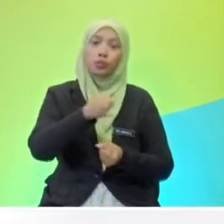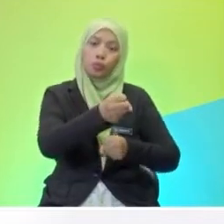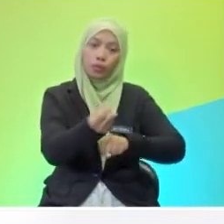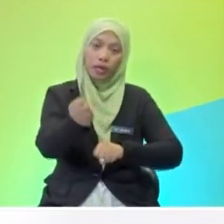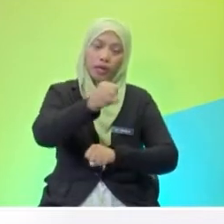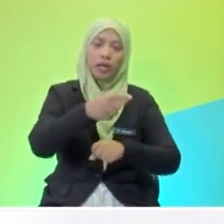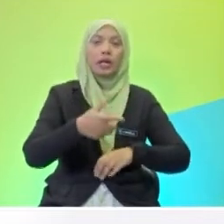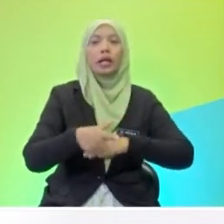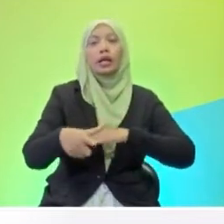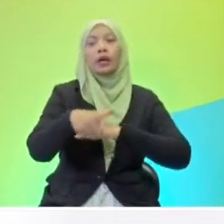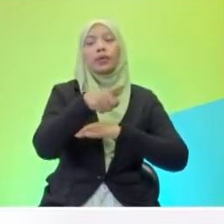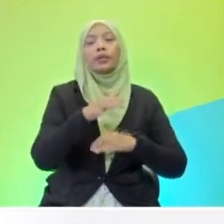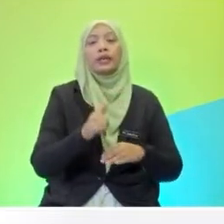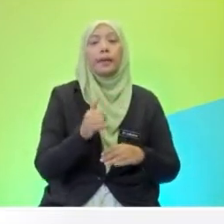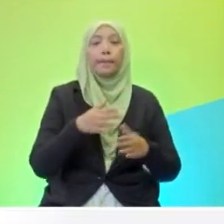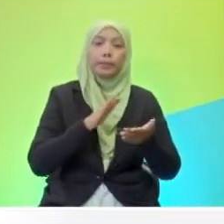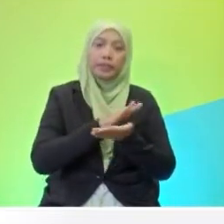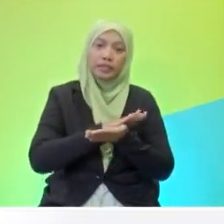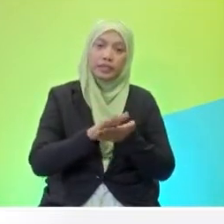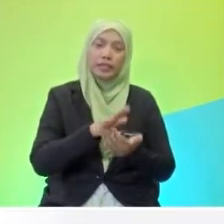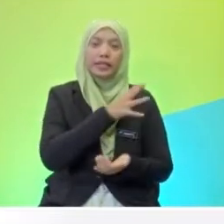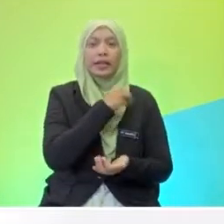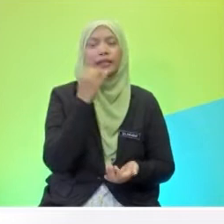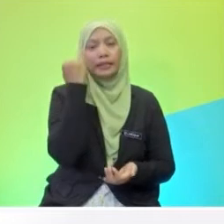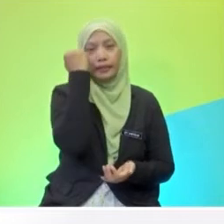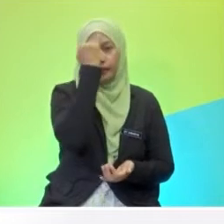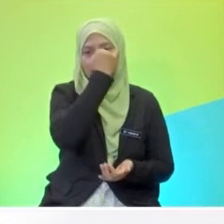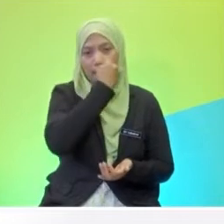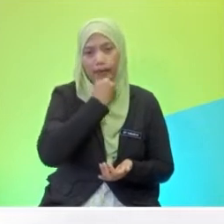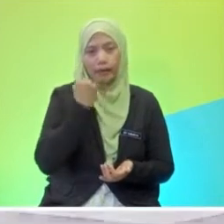sekitarnya Indah Oke kita suka pergi tempat-tempat